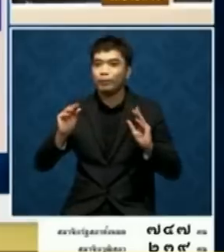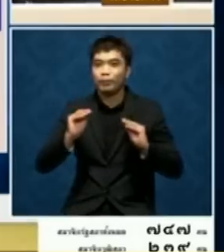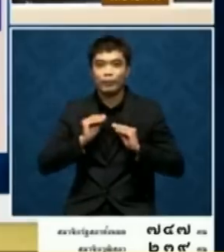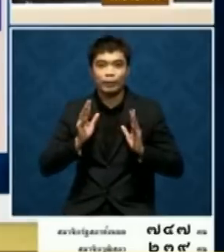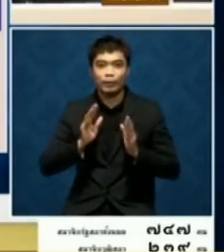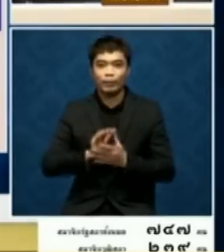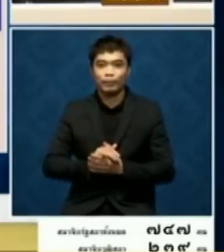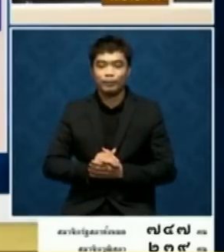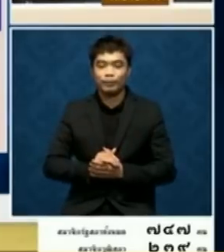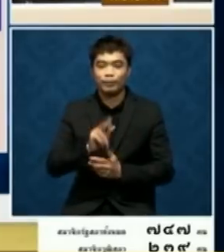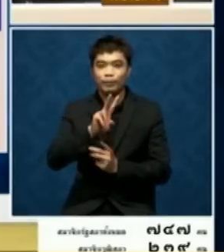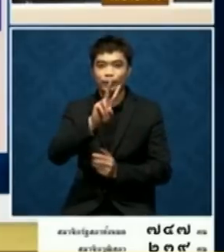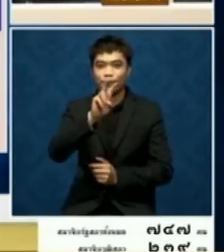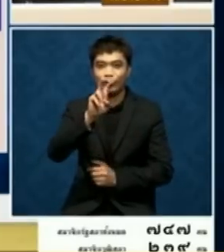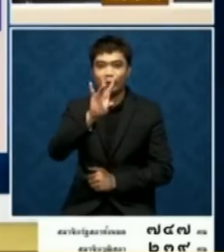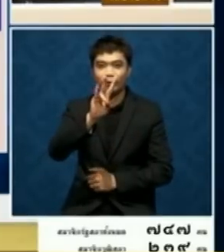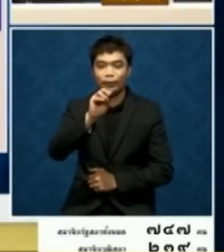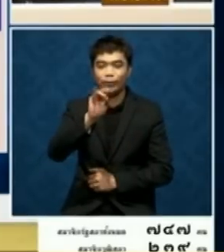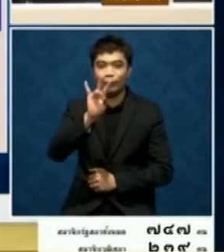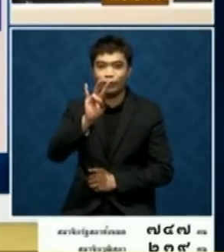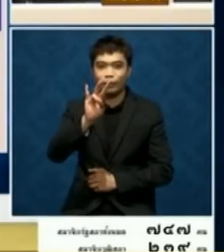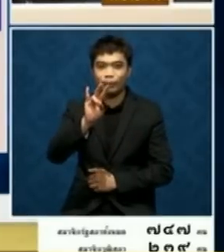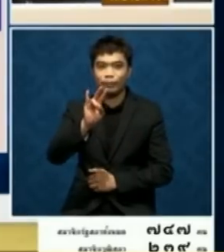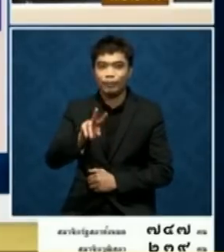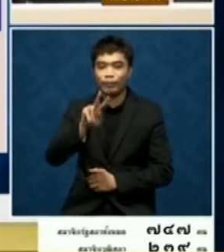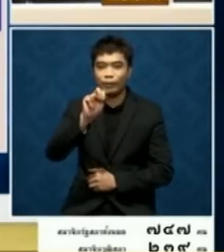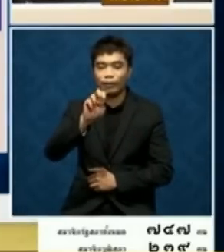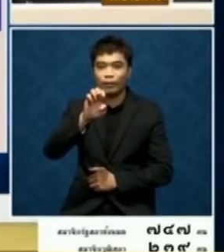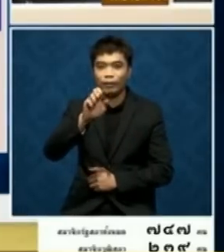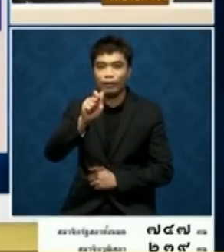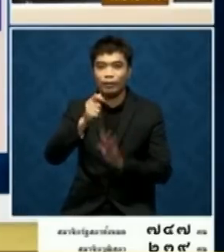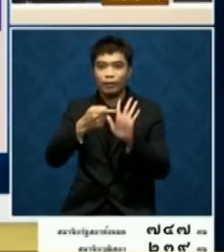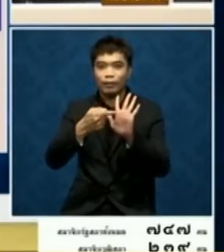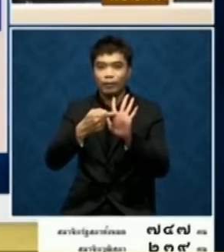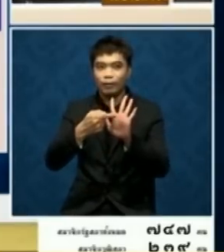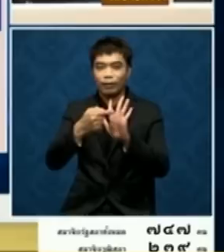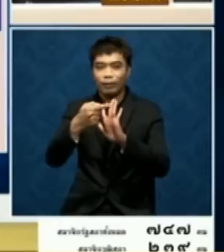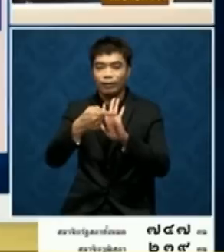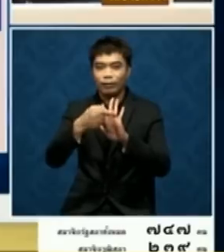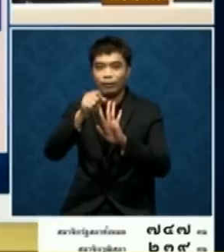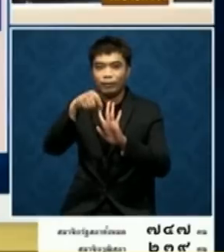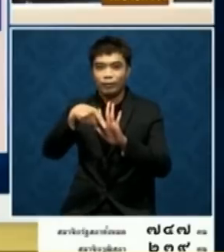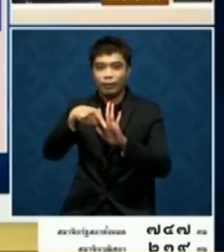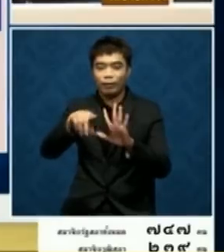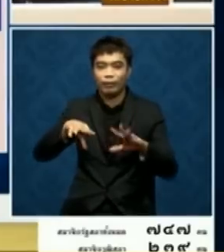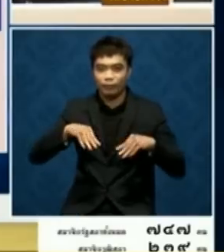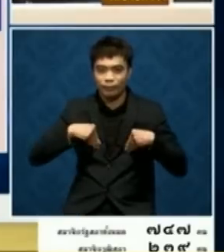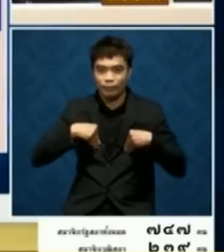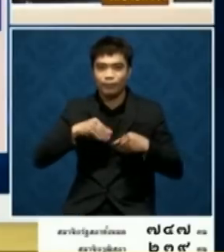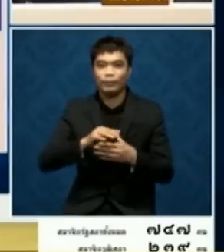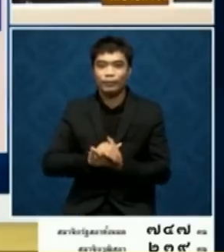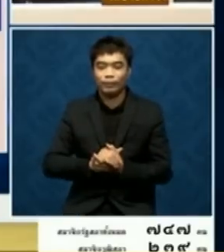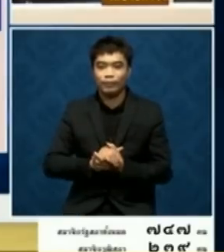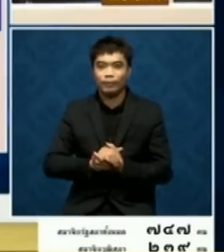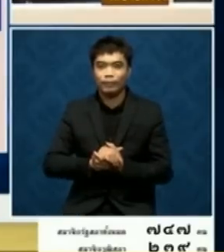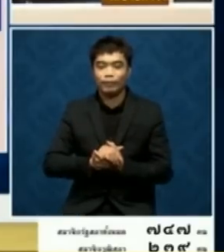เป็นบทพิสูจน์คุณเศรษฐานะถ้าได้รับตำแหน่งนายกรัฐมนตรีนะครับว่าจะเดินต่อไปยังไงนะแล้วก็รวมไปถึงนโยบายต่างๆนะเมื่อสักครู่ผม